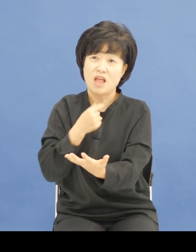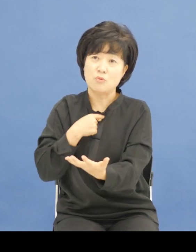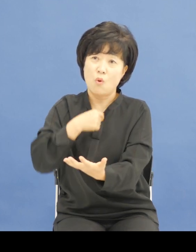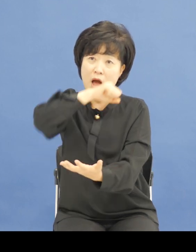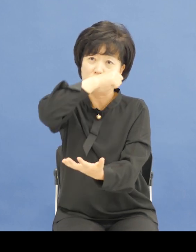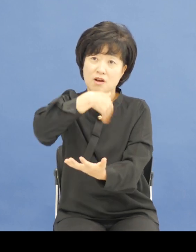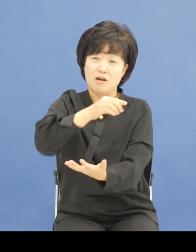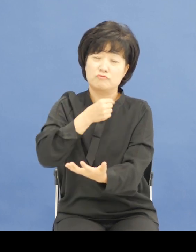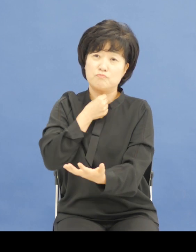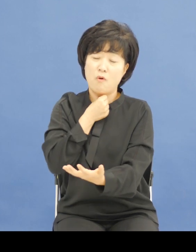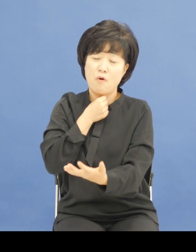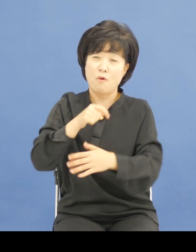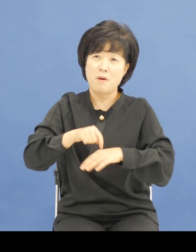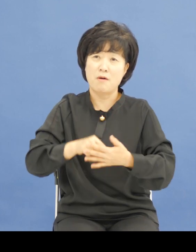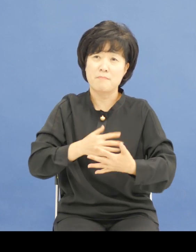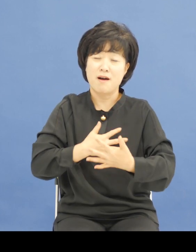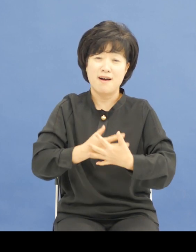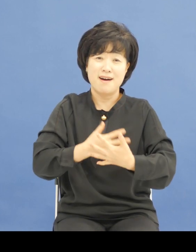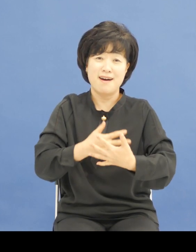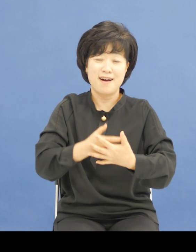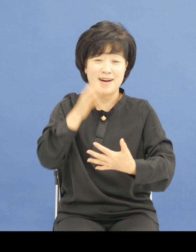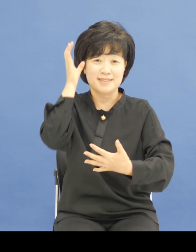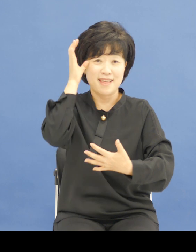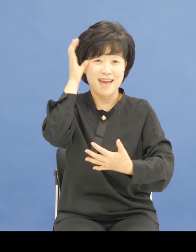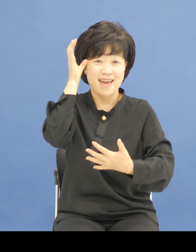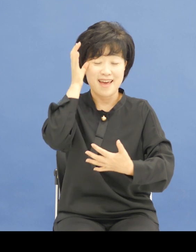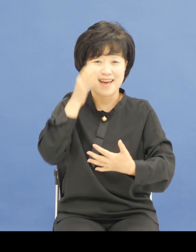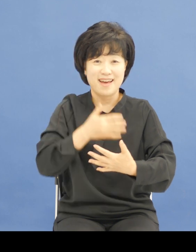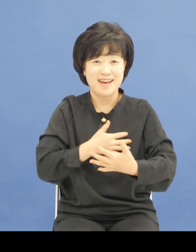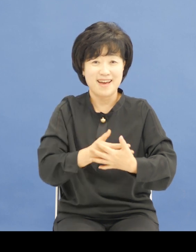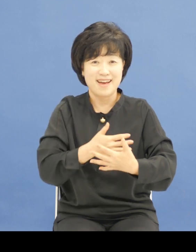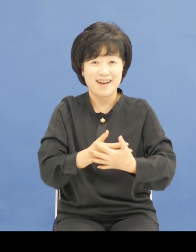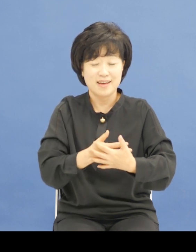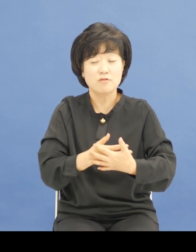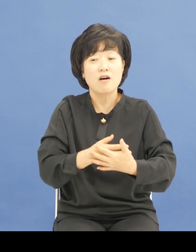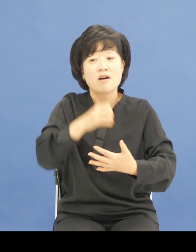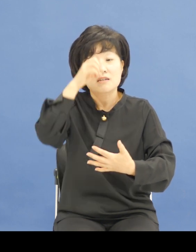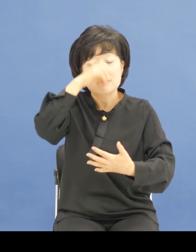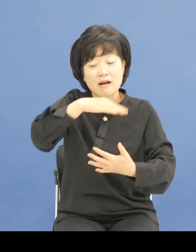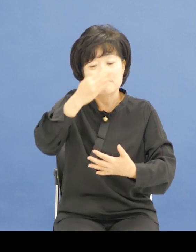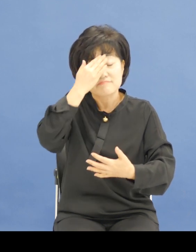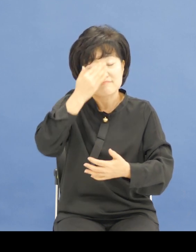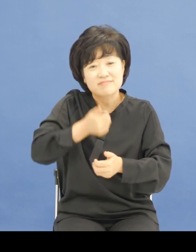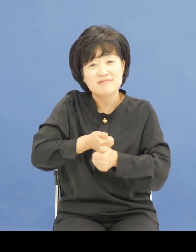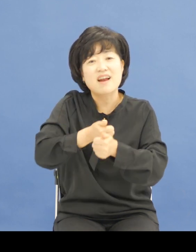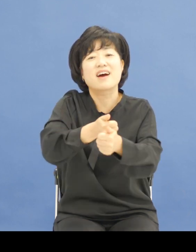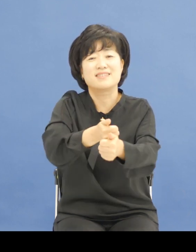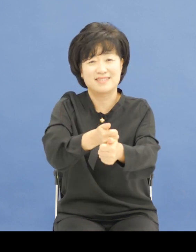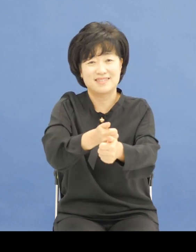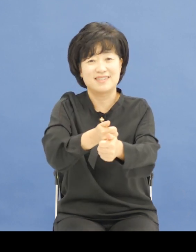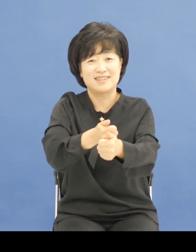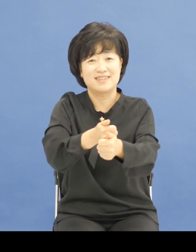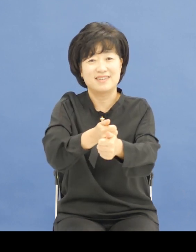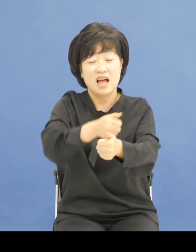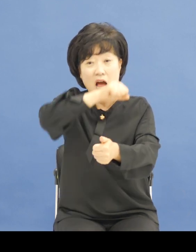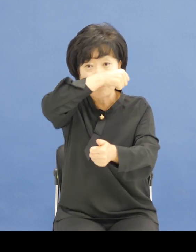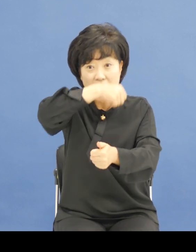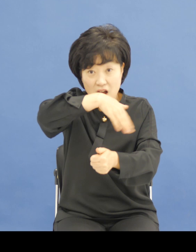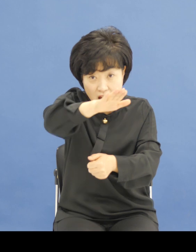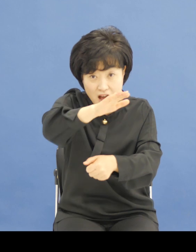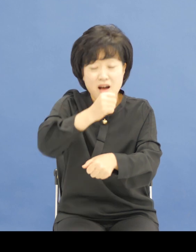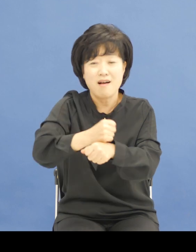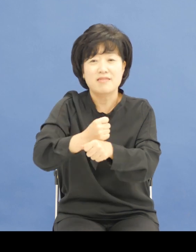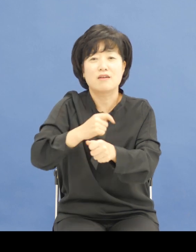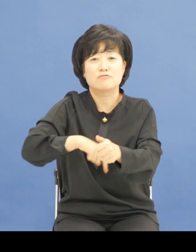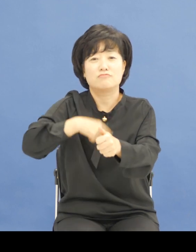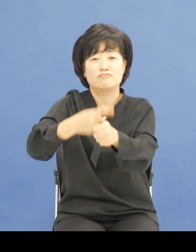갈 수 있는가 싶어가지고 그냥 따라갔던 거예요. 예. 그냥 예, 예. 아프리카 간다고 그래서 예.